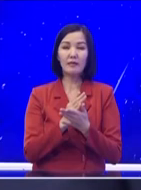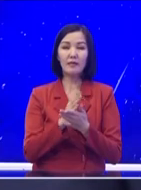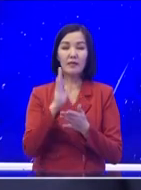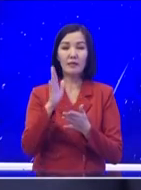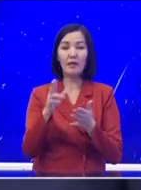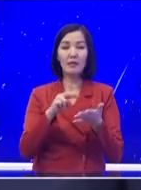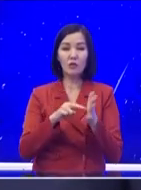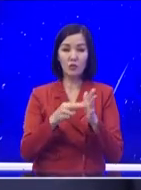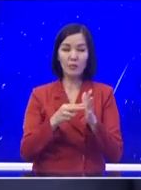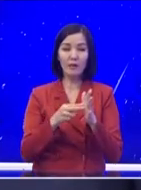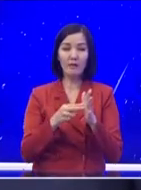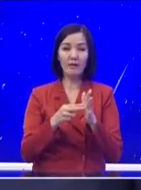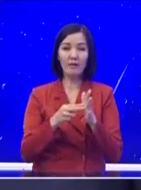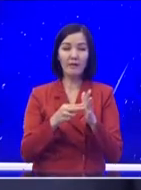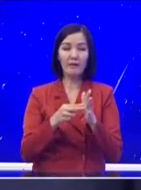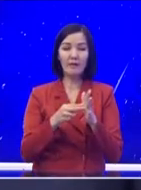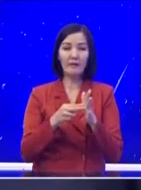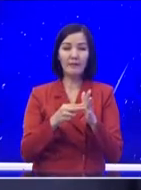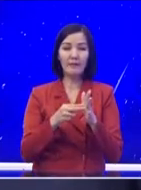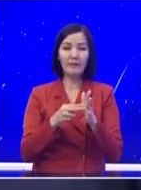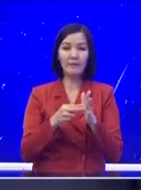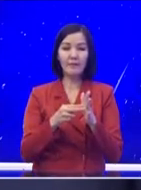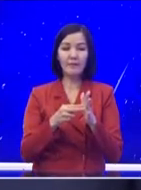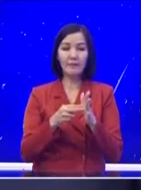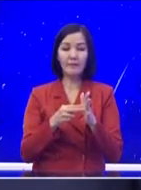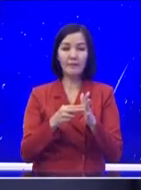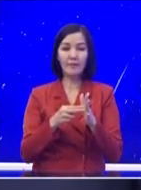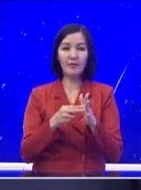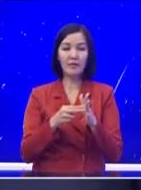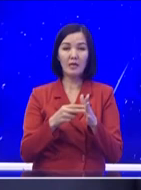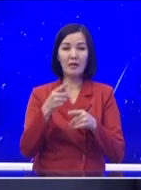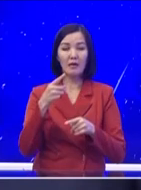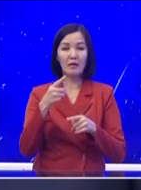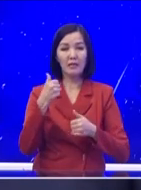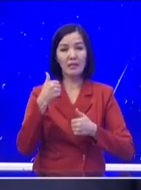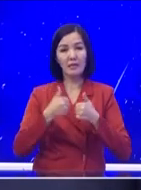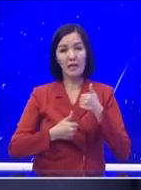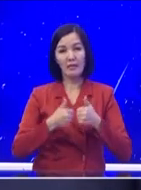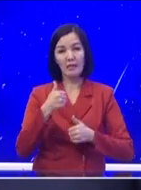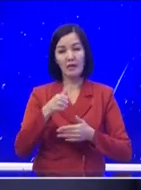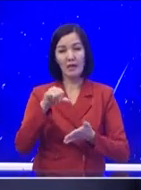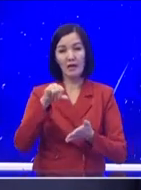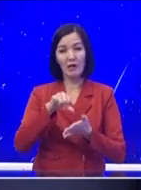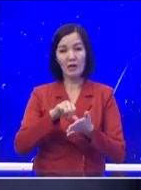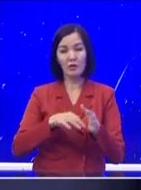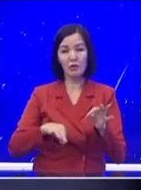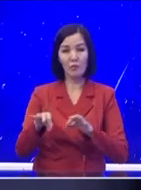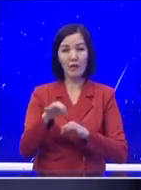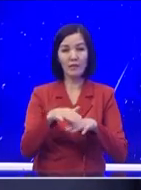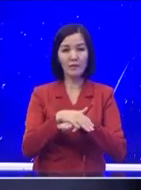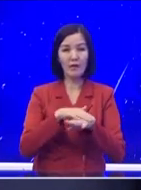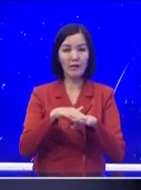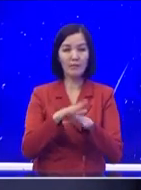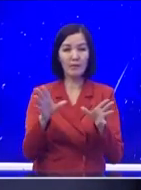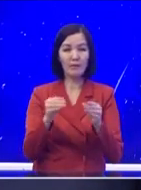Болашақта жоспарда сол тендерлік жобамен және халықпен қызмет